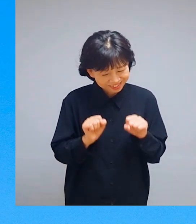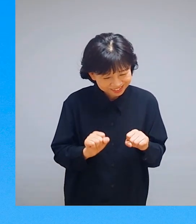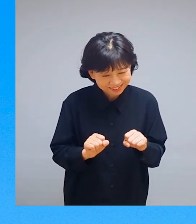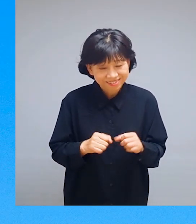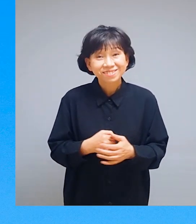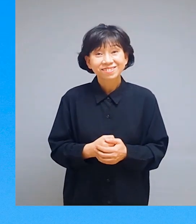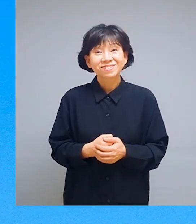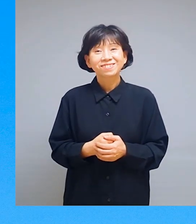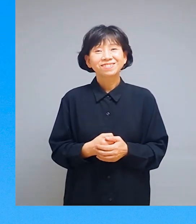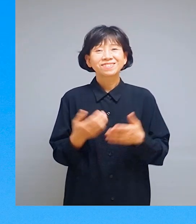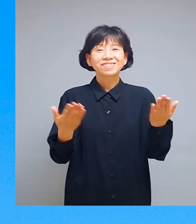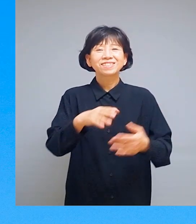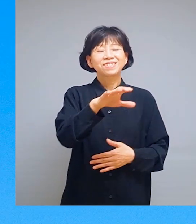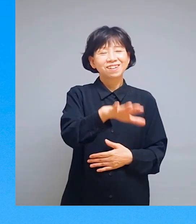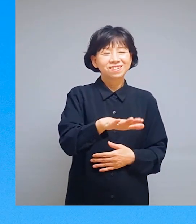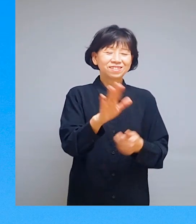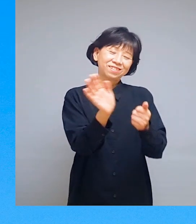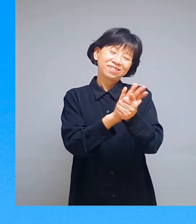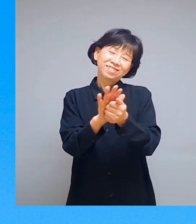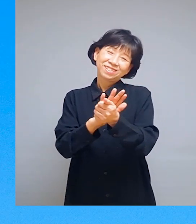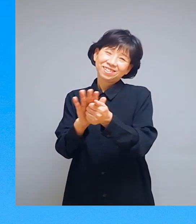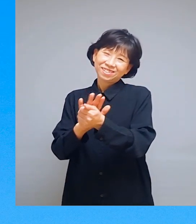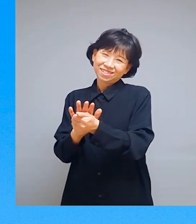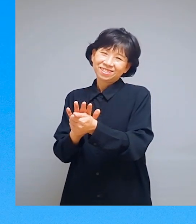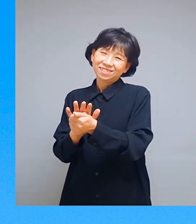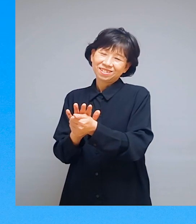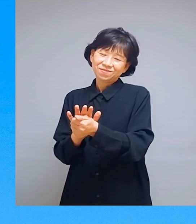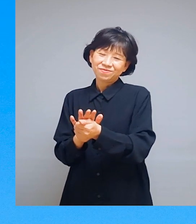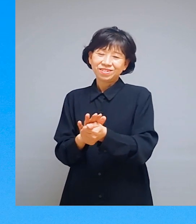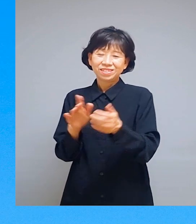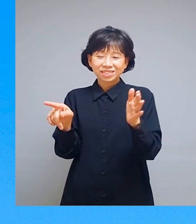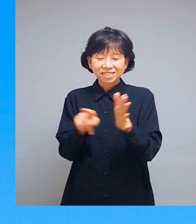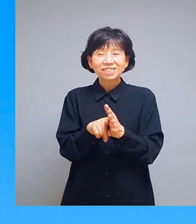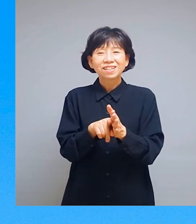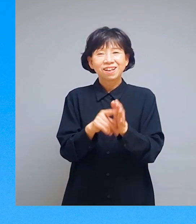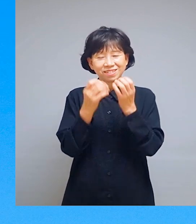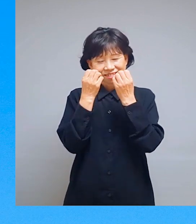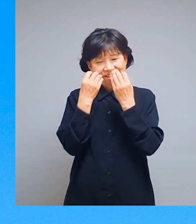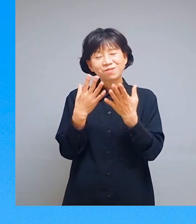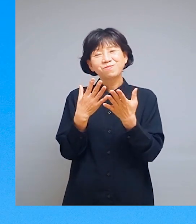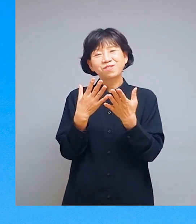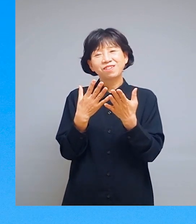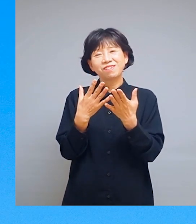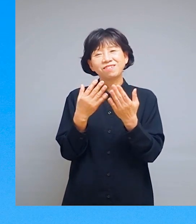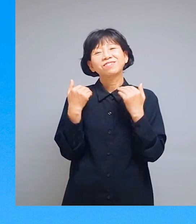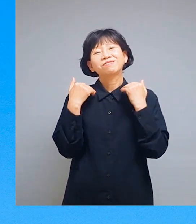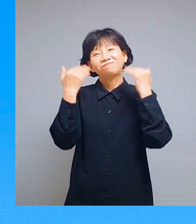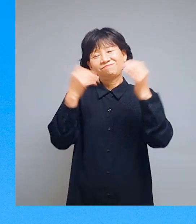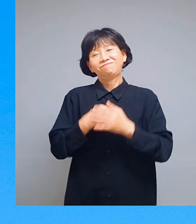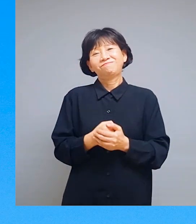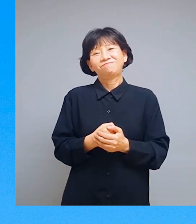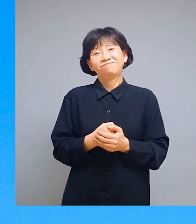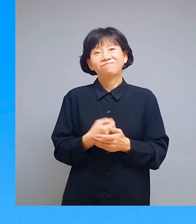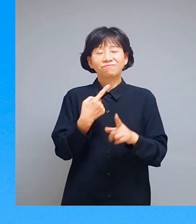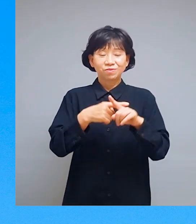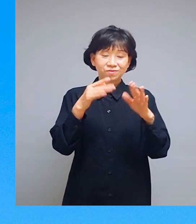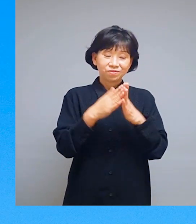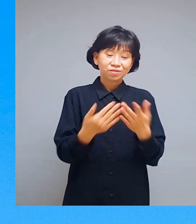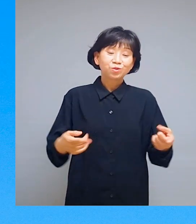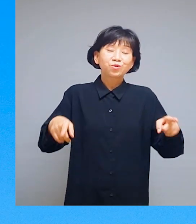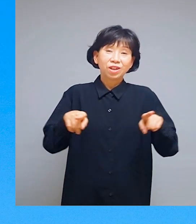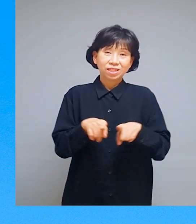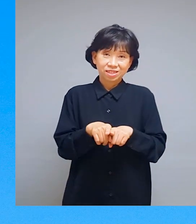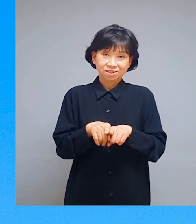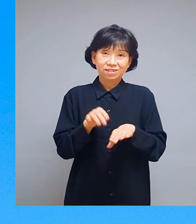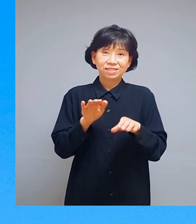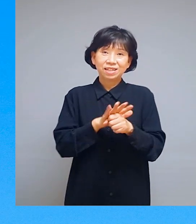직장에서 친절을 베푸는 작은 행동이 모이면 신앙이 새로워지는 겁니다. 여러분, 우리 교회도 투게더를 통해 함께